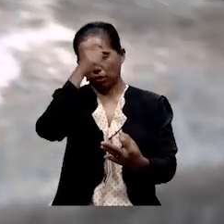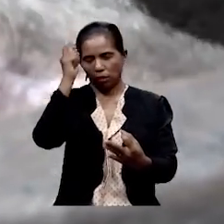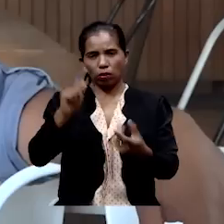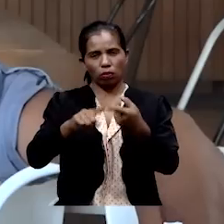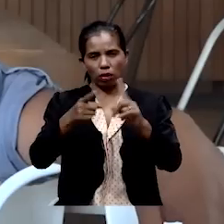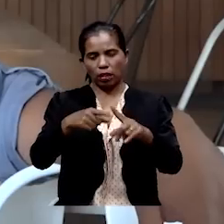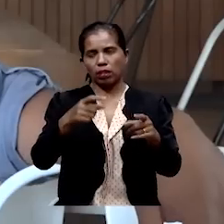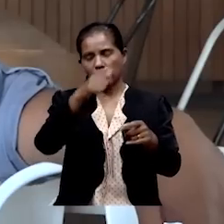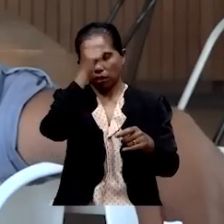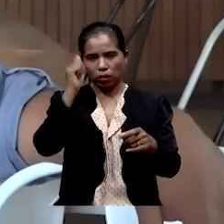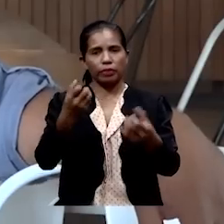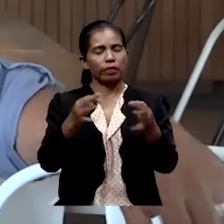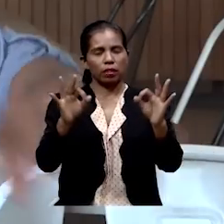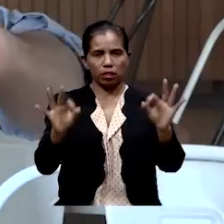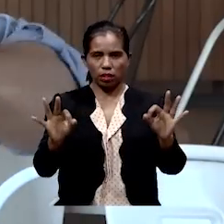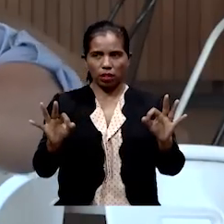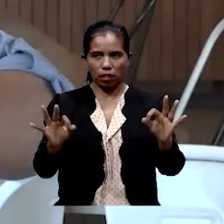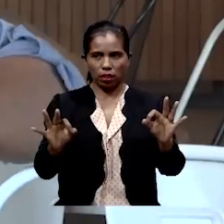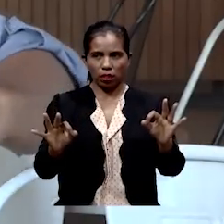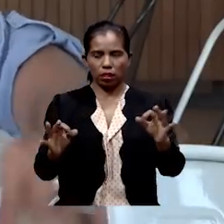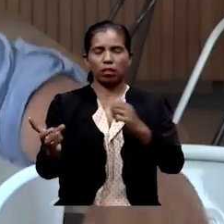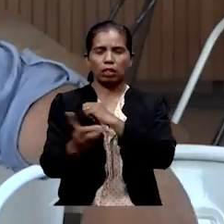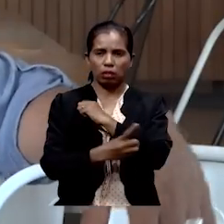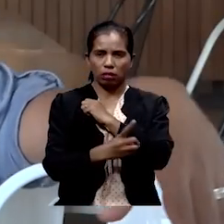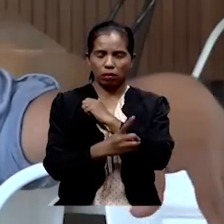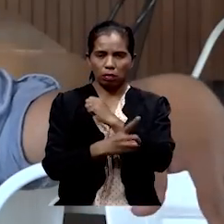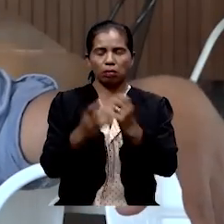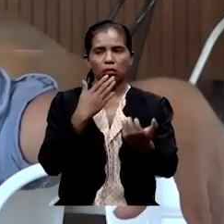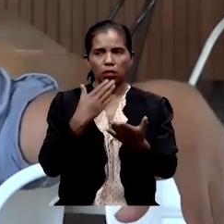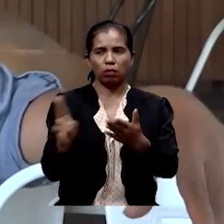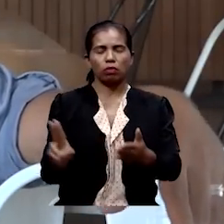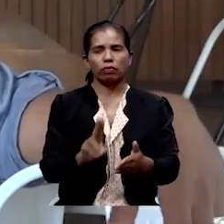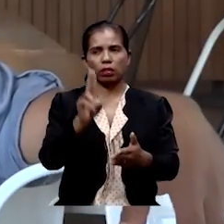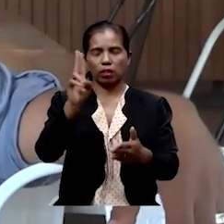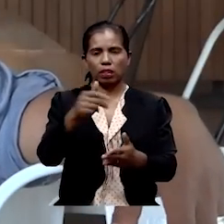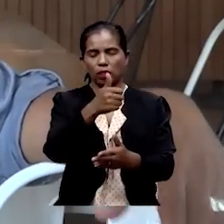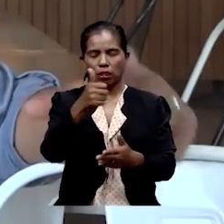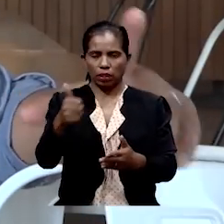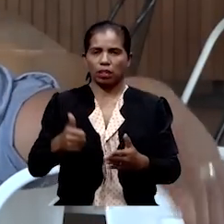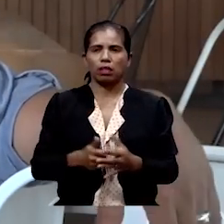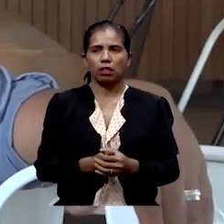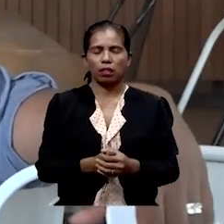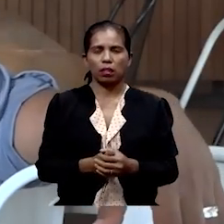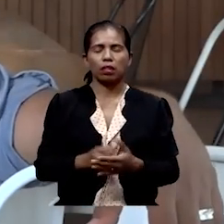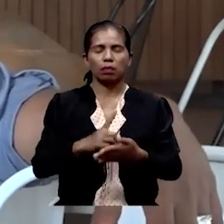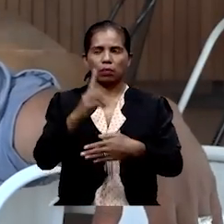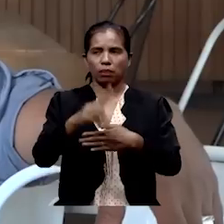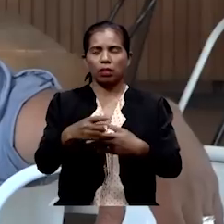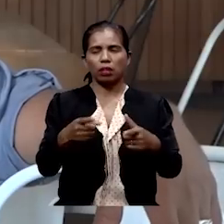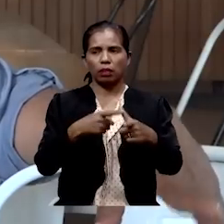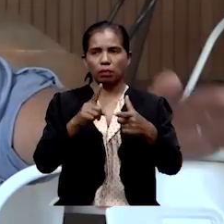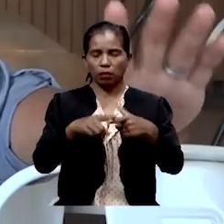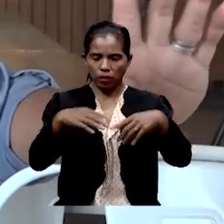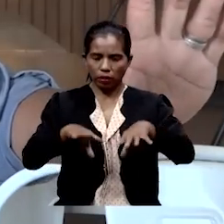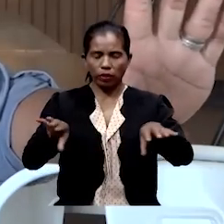internasional. Mayoria hoto ho disiplina universitari ida-ida kinia, diploma ya lima, depois siapa servisu